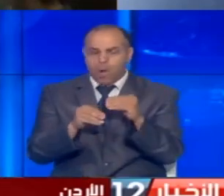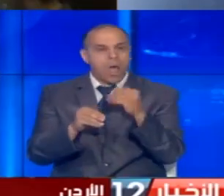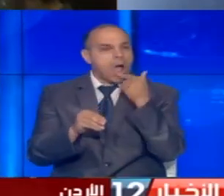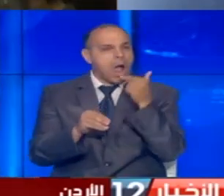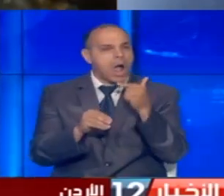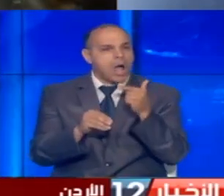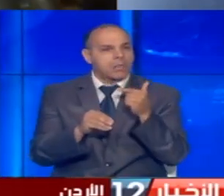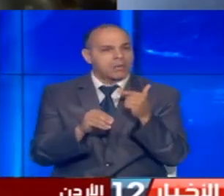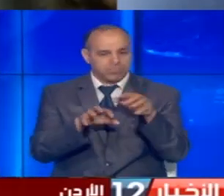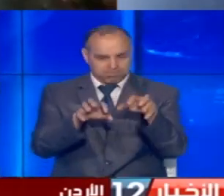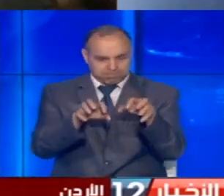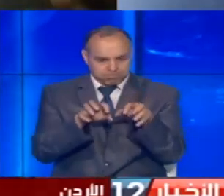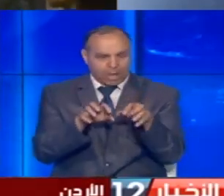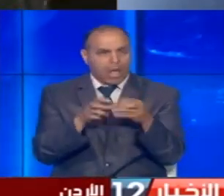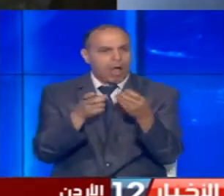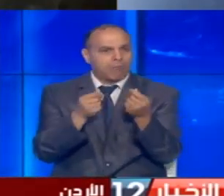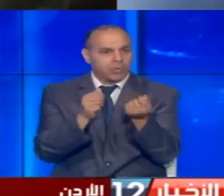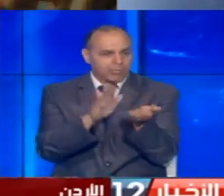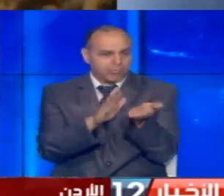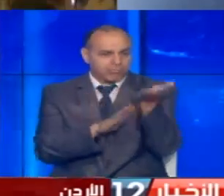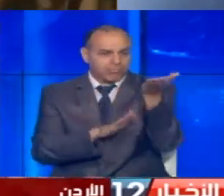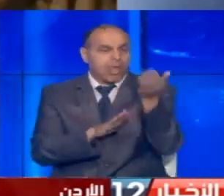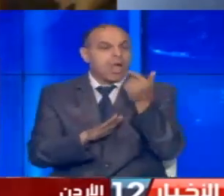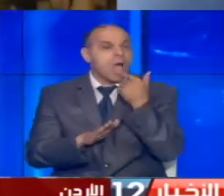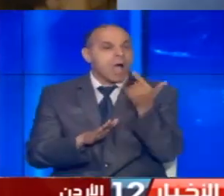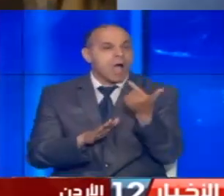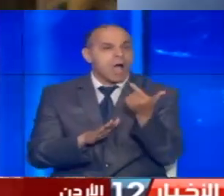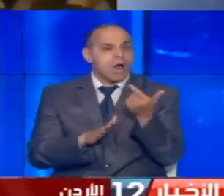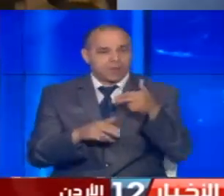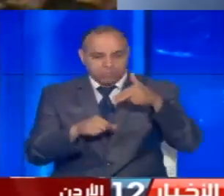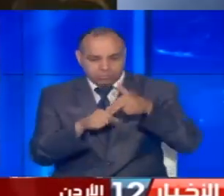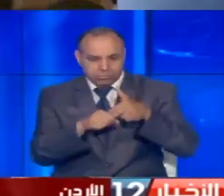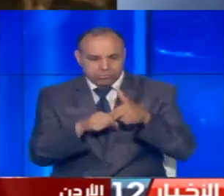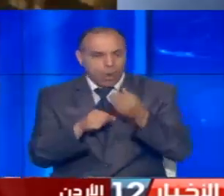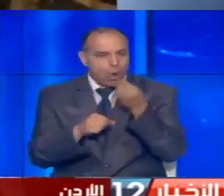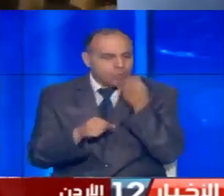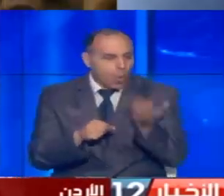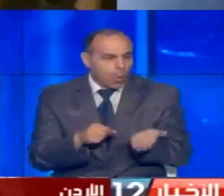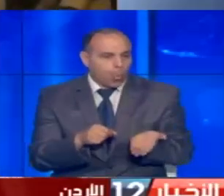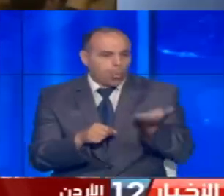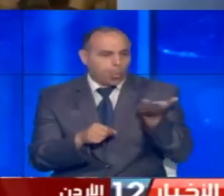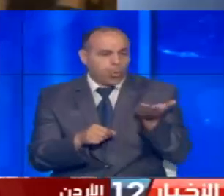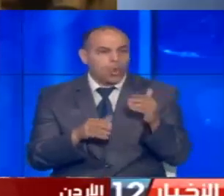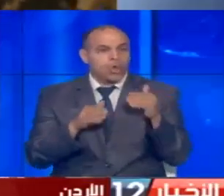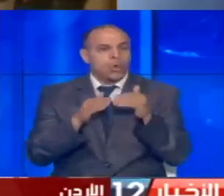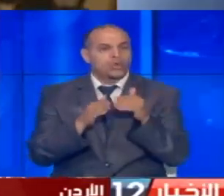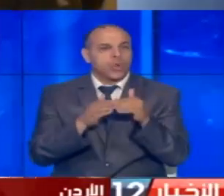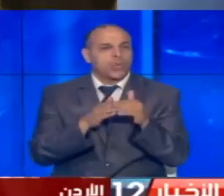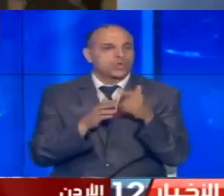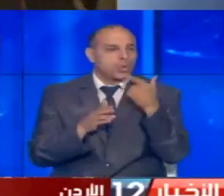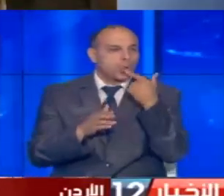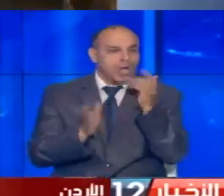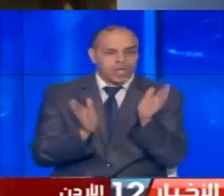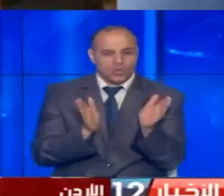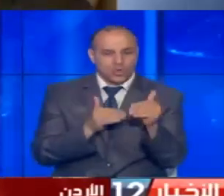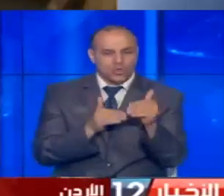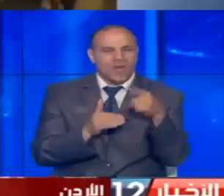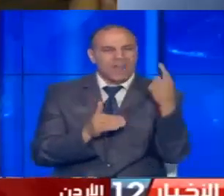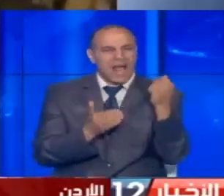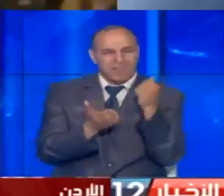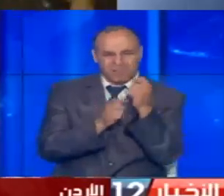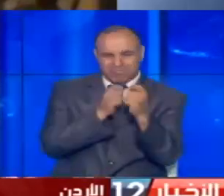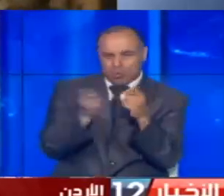إجراءات تقشف ورفع أسعار خصوصا المحروقات والخبز استجابة لتوجيهات صندوق النقد